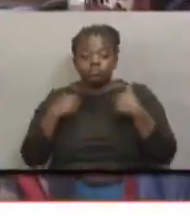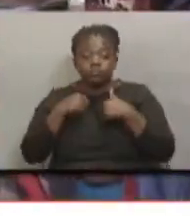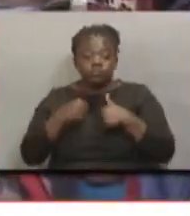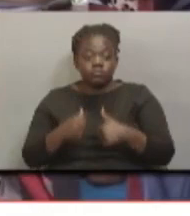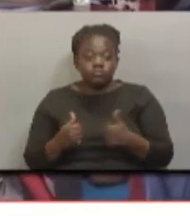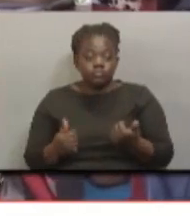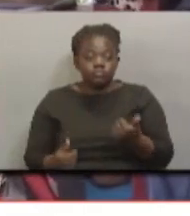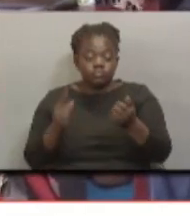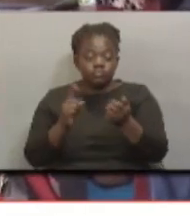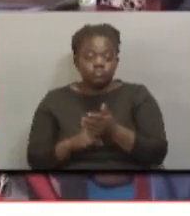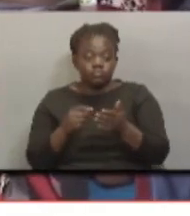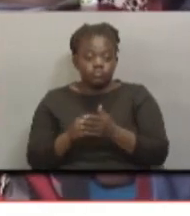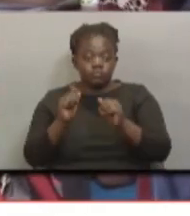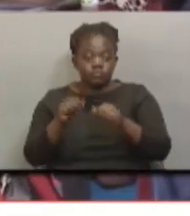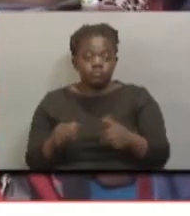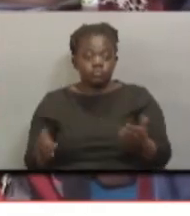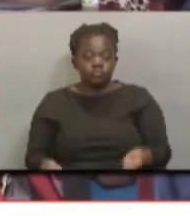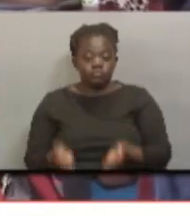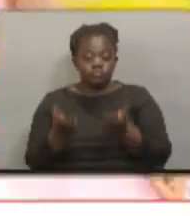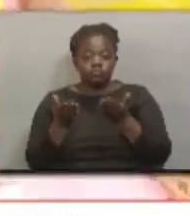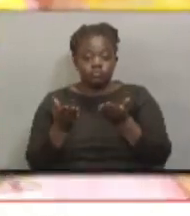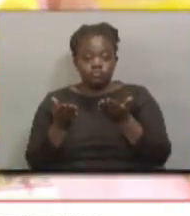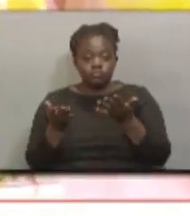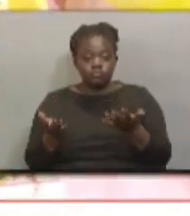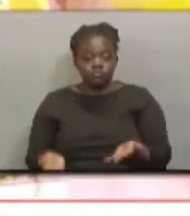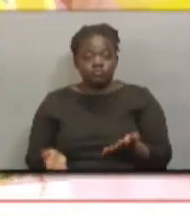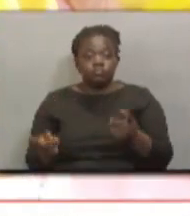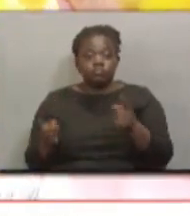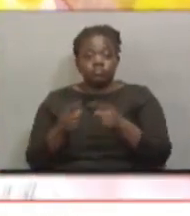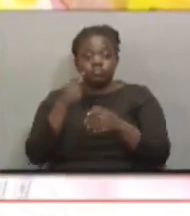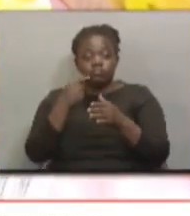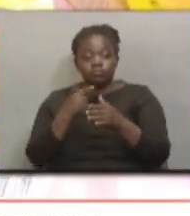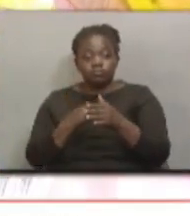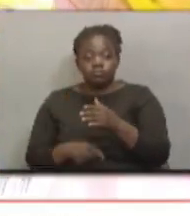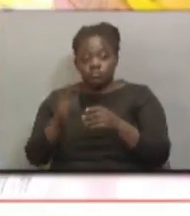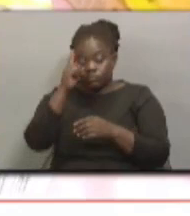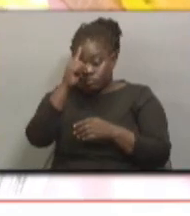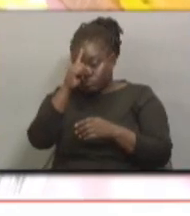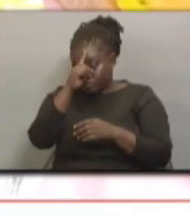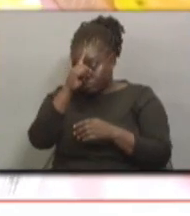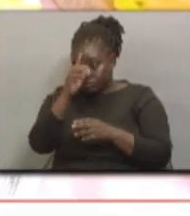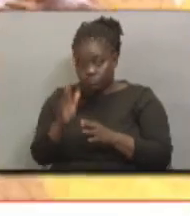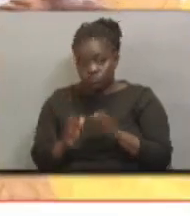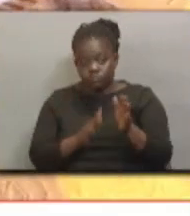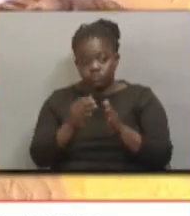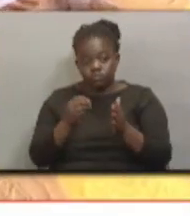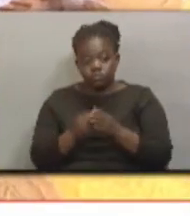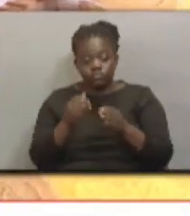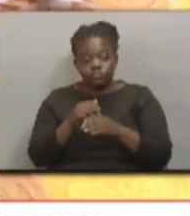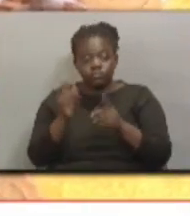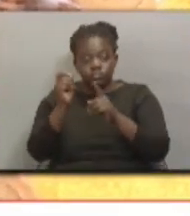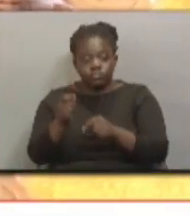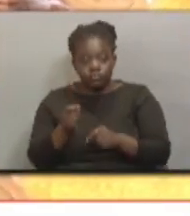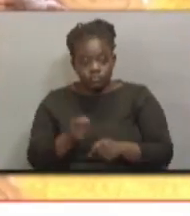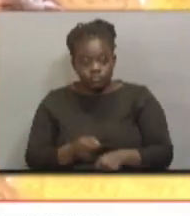nti ebyobulimi birina okuteekebwamu ensimbi ng'era wanaategeezezza ng'Obwakabaka bwe bugenda okuteeka ensimbi mu byobulimi